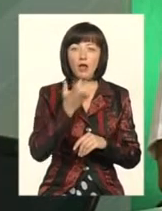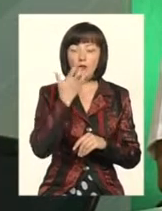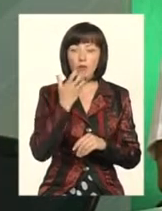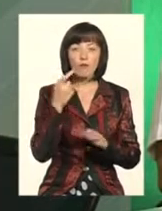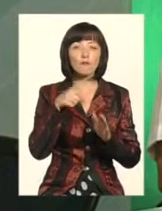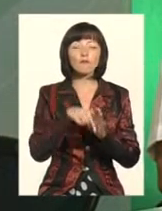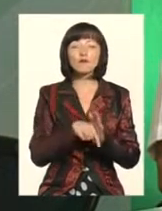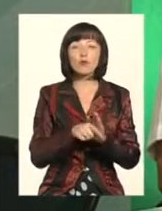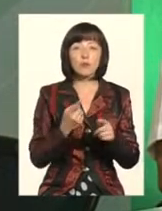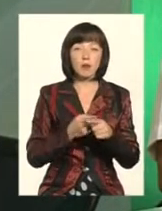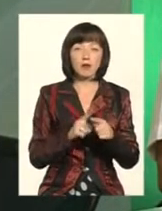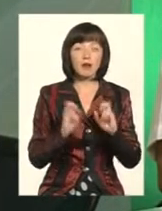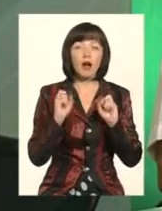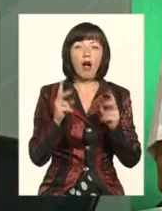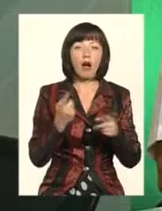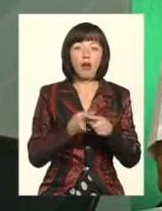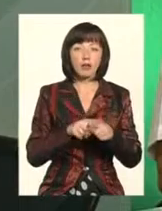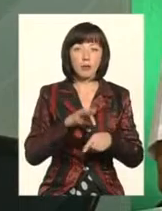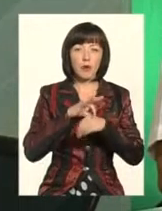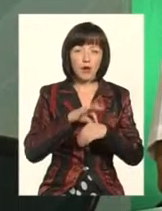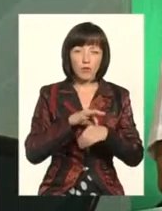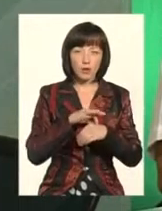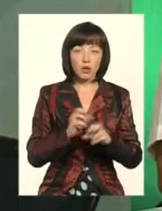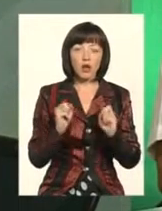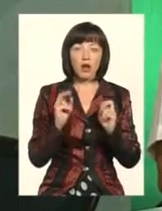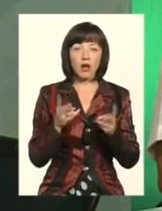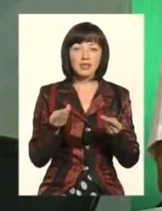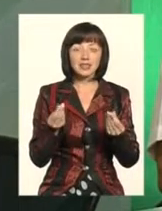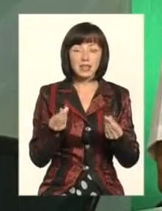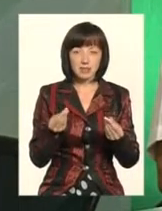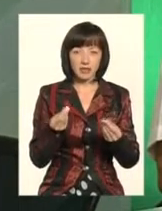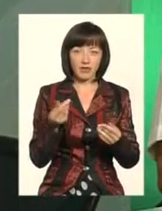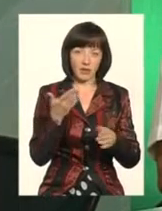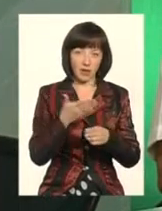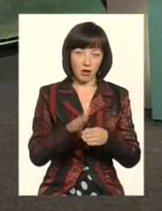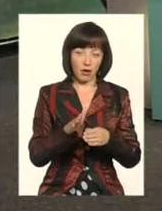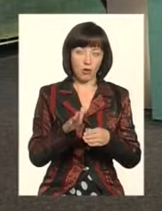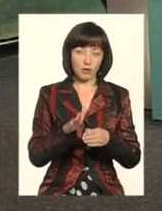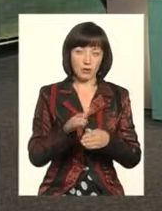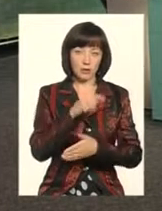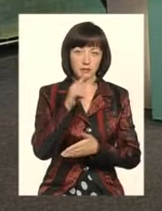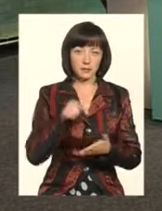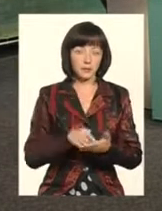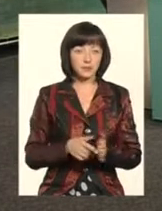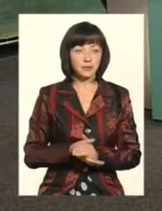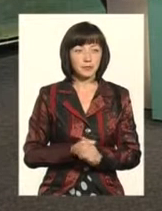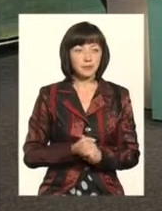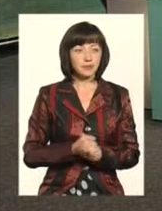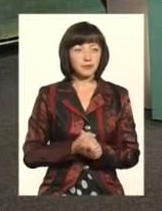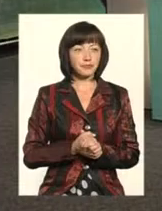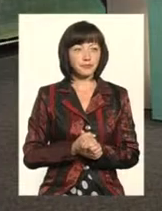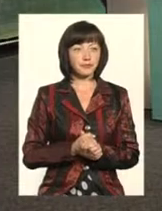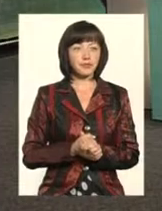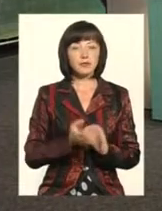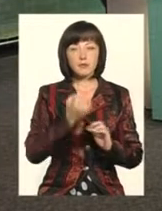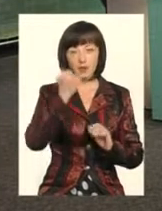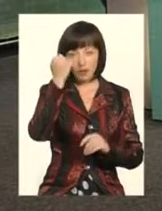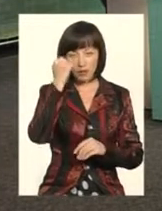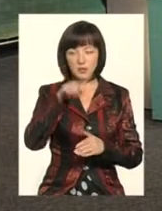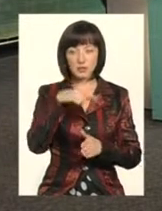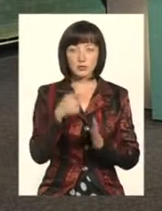она заключается, каким образом проводится и какие средства на нее выделяются? Дякую. Дякую за